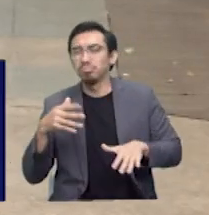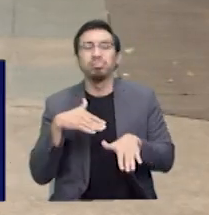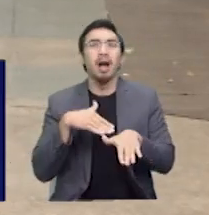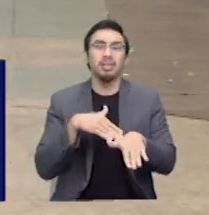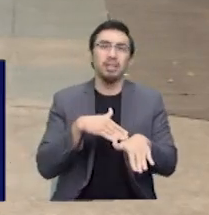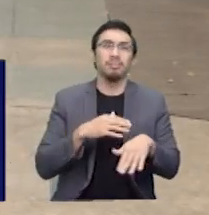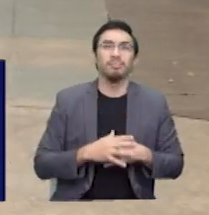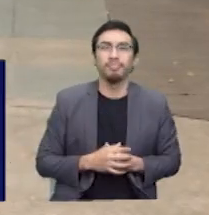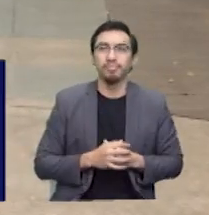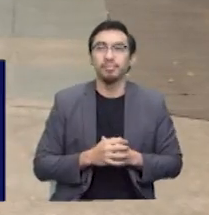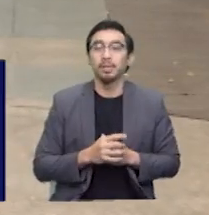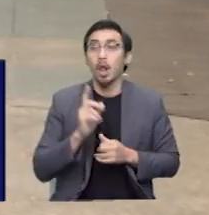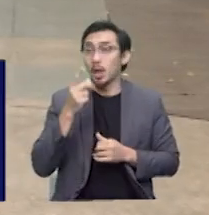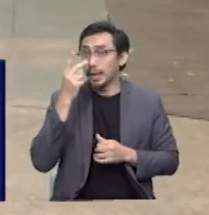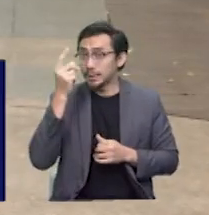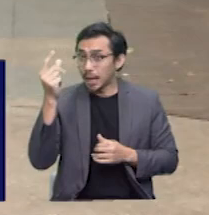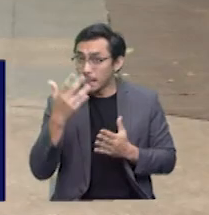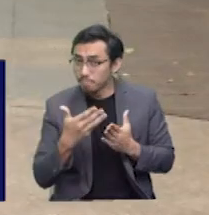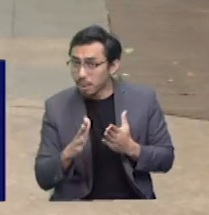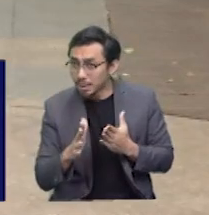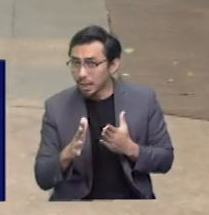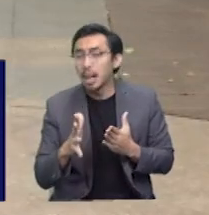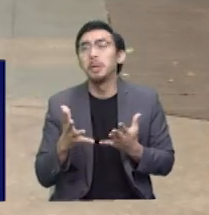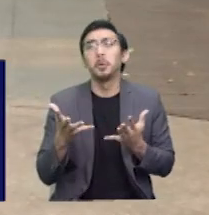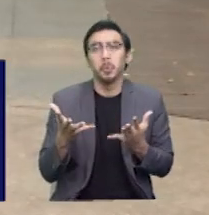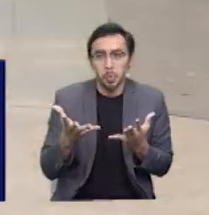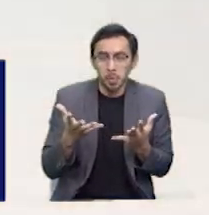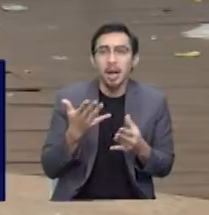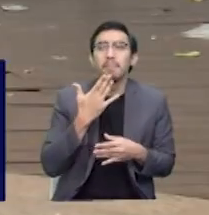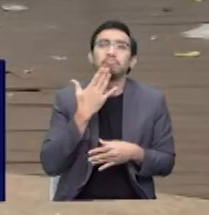jadi, ya paling di sekitar yang deket-deket aja